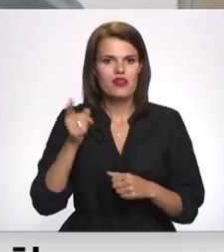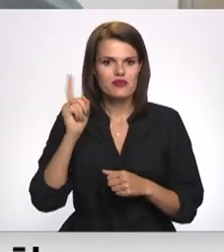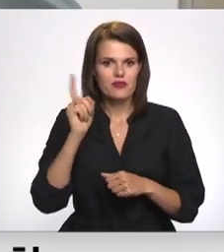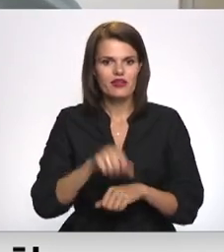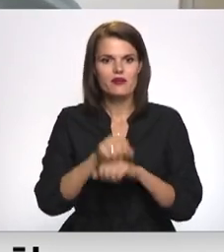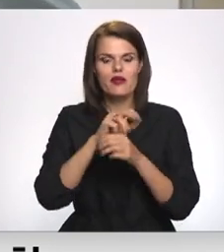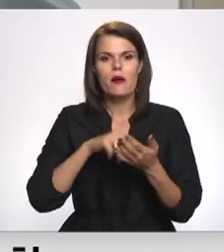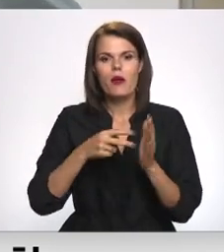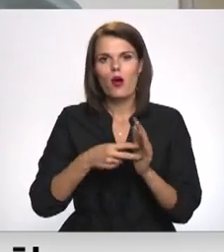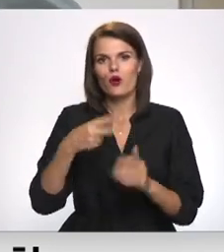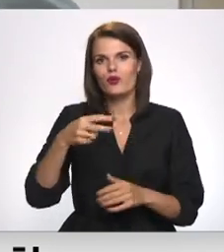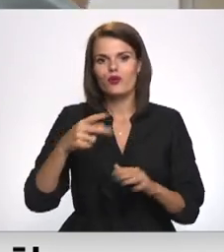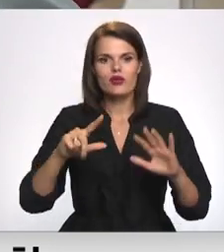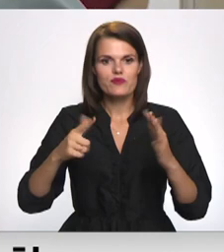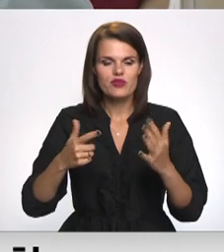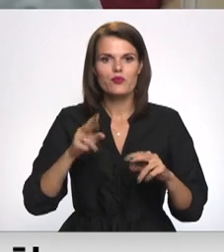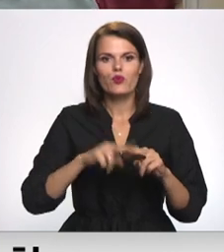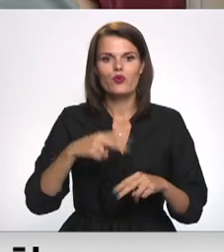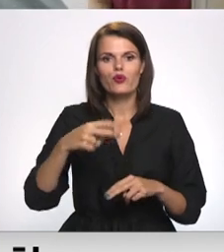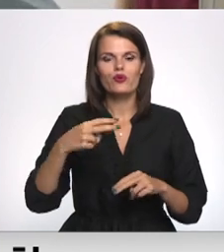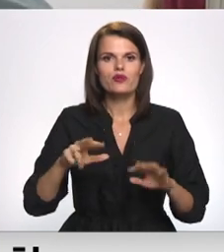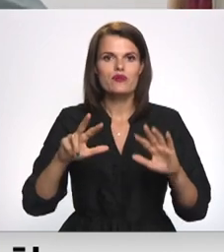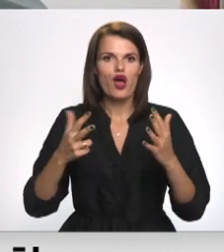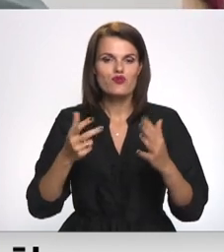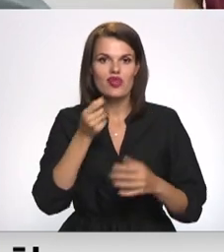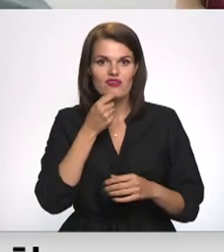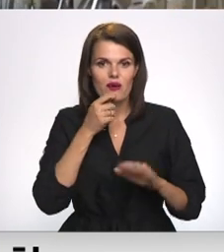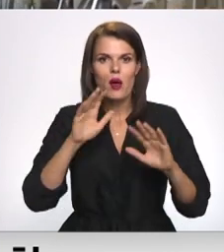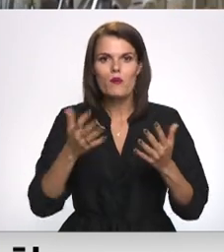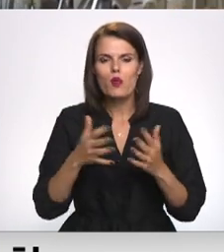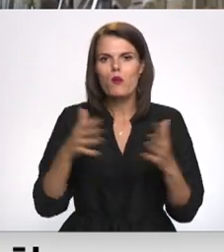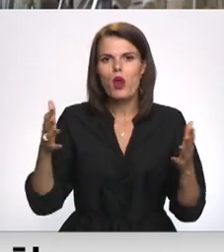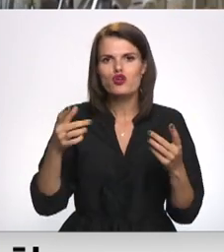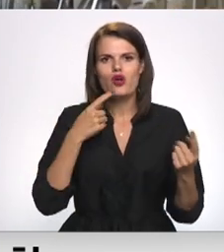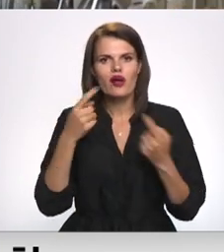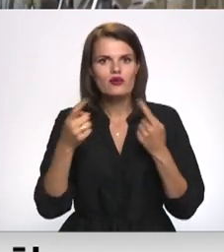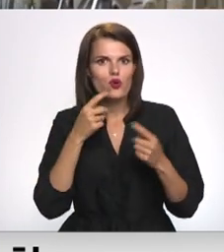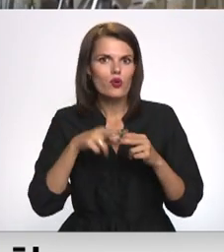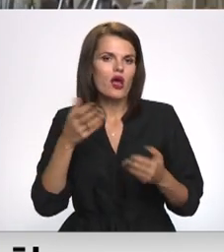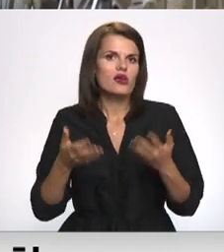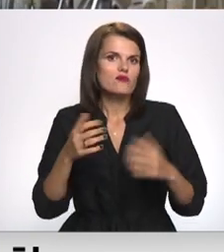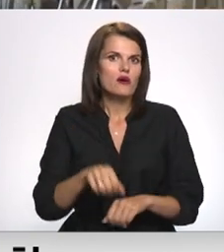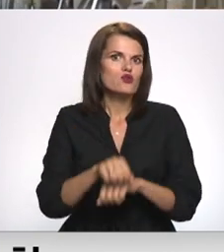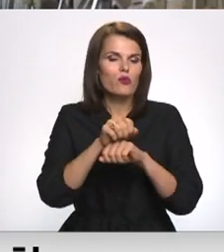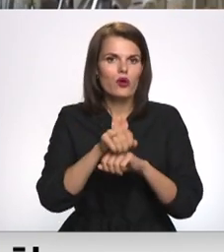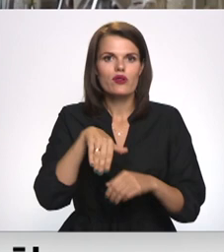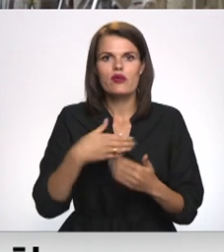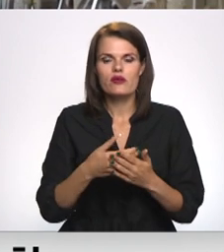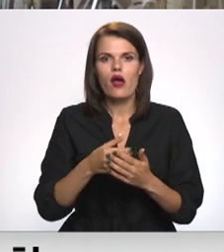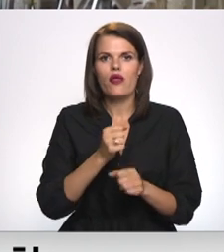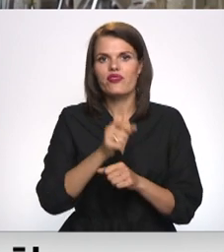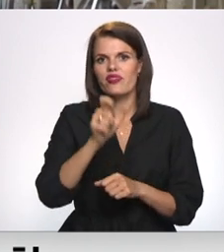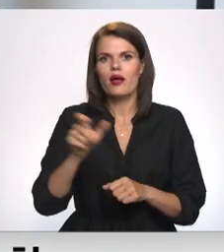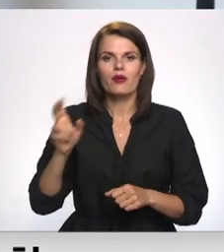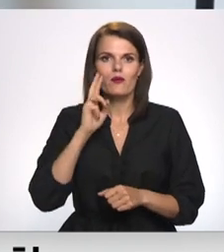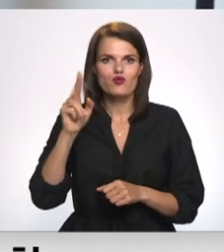plānots 27. un 28. septembrī. Tomēr plašāka saruna un pat iespējami protesti, ja medicīnas darbiniekiem